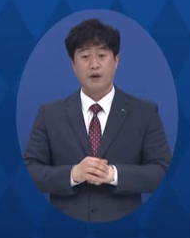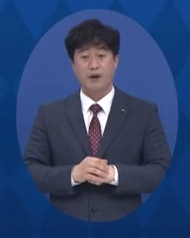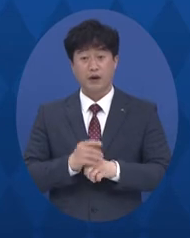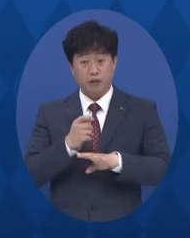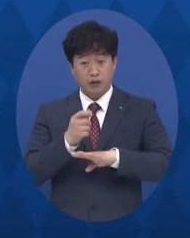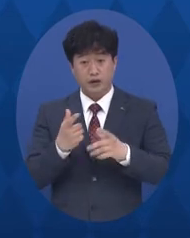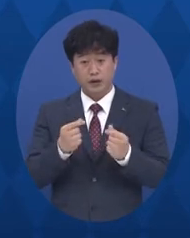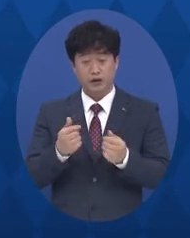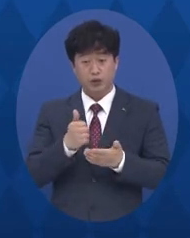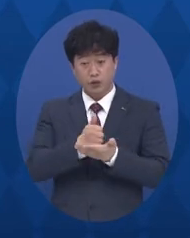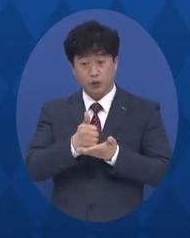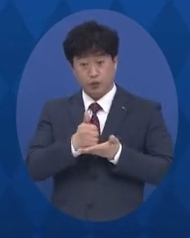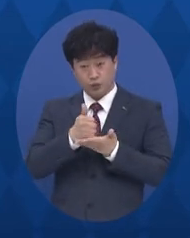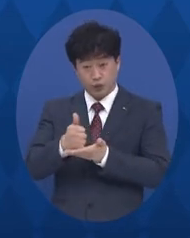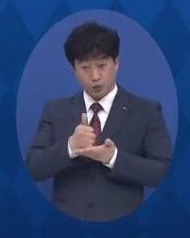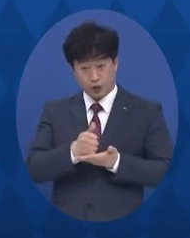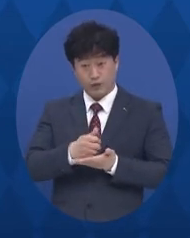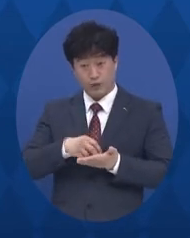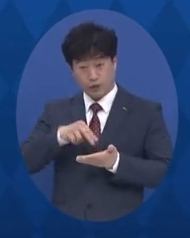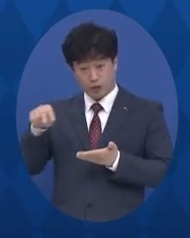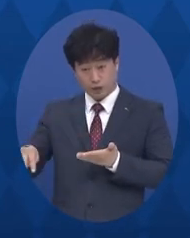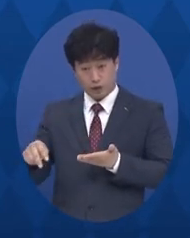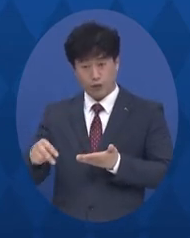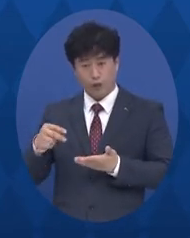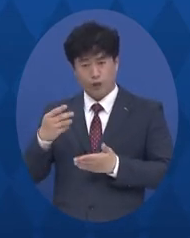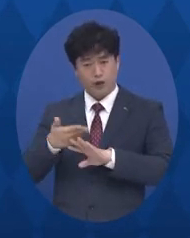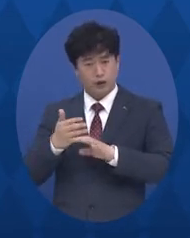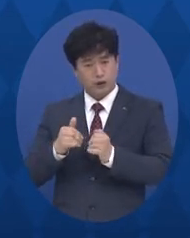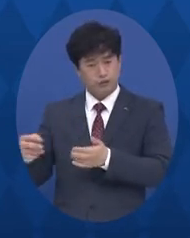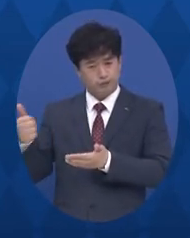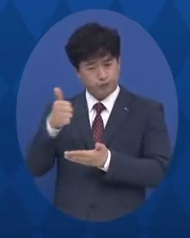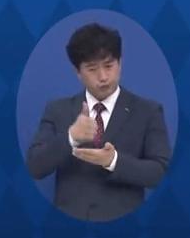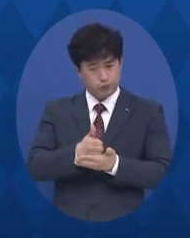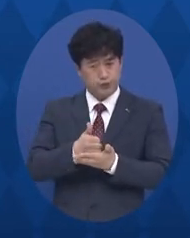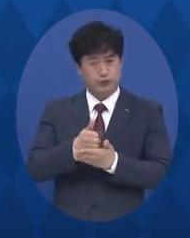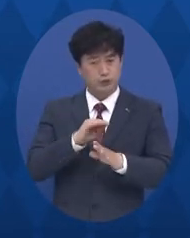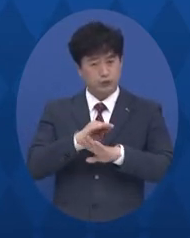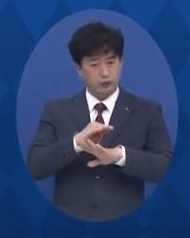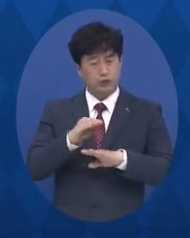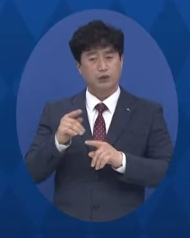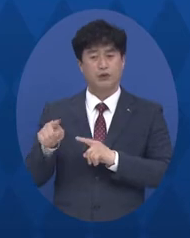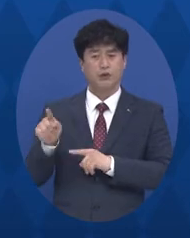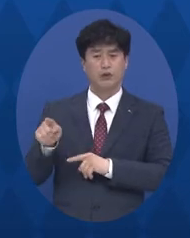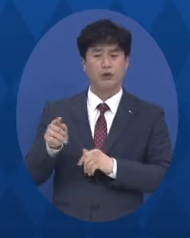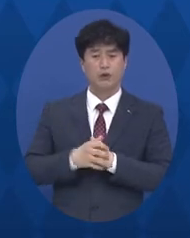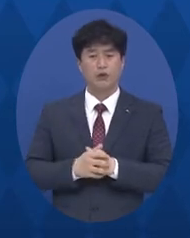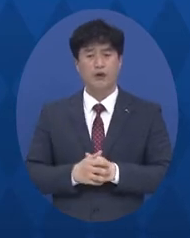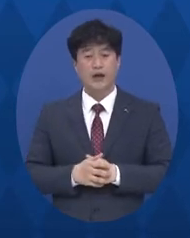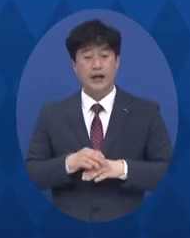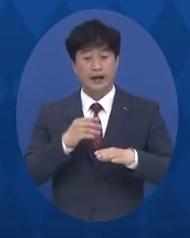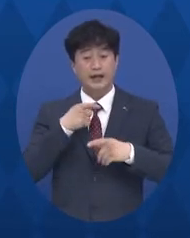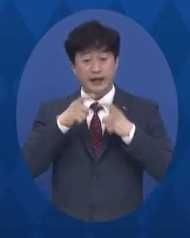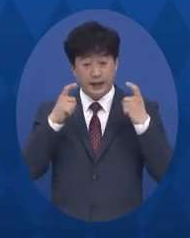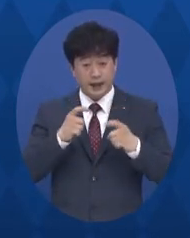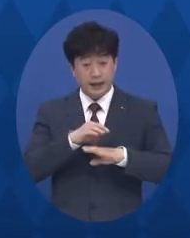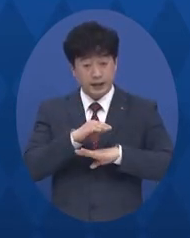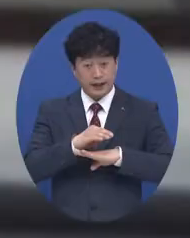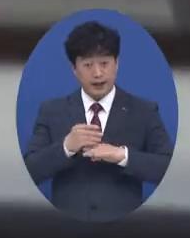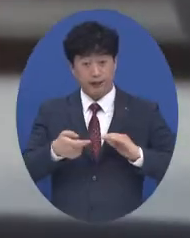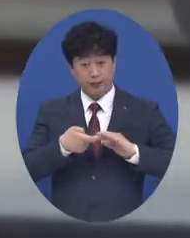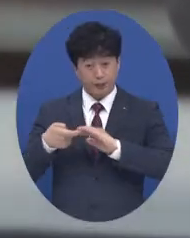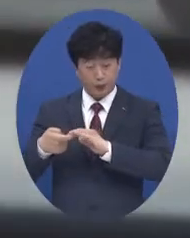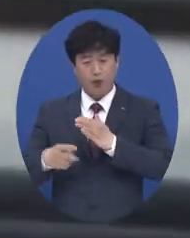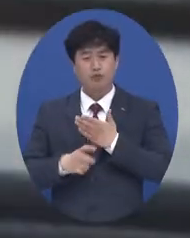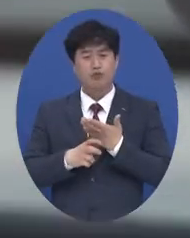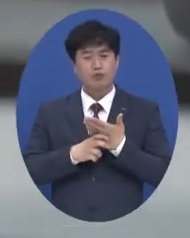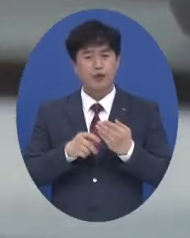.이 수상한차량은 택시처럼승객을내려주고다시새로운승객을태웁니다 .알고보니그차량은개인차량이나렌터카를이용해불법택시 처럼운행하는